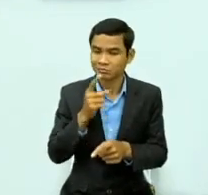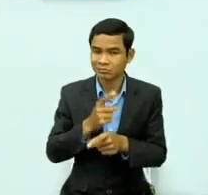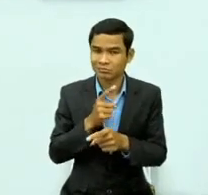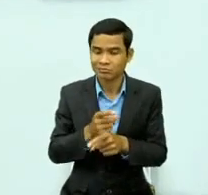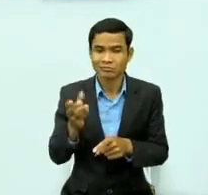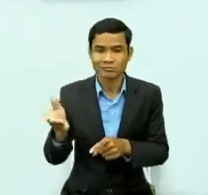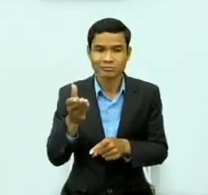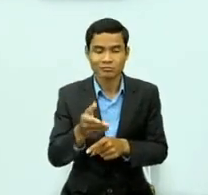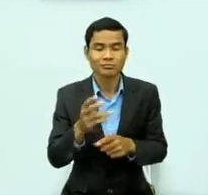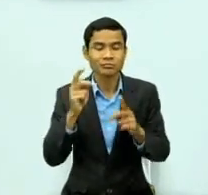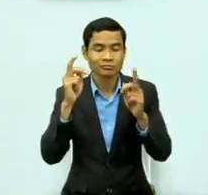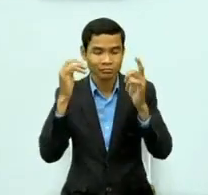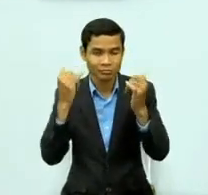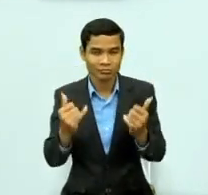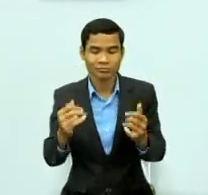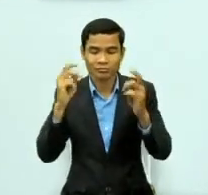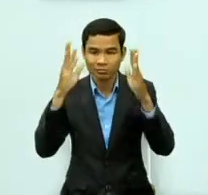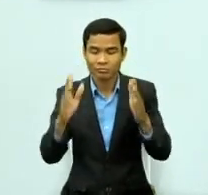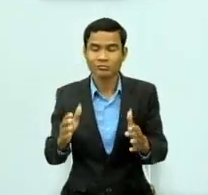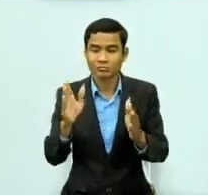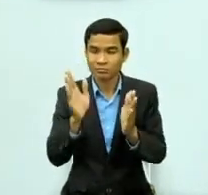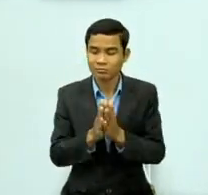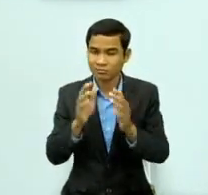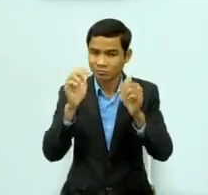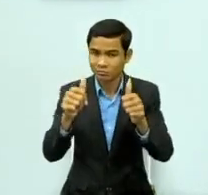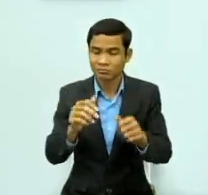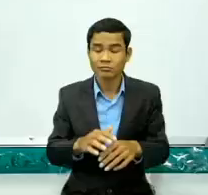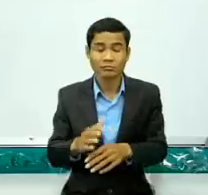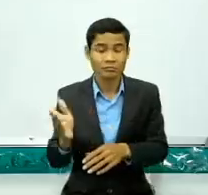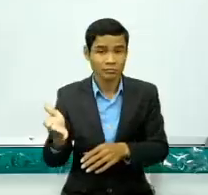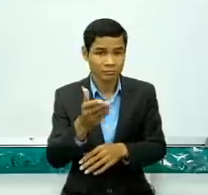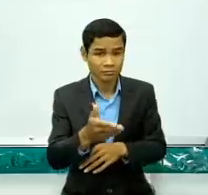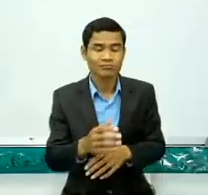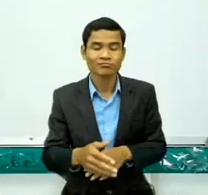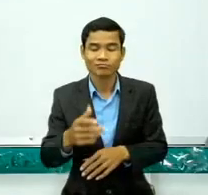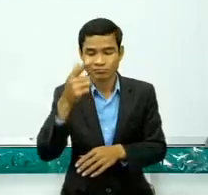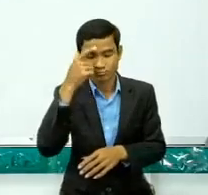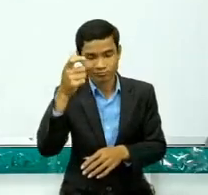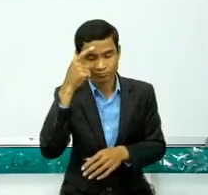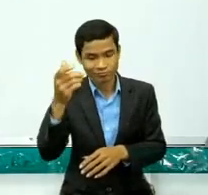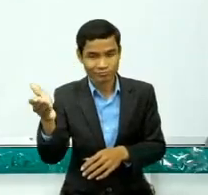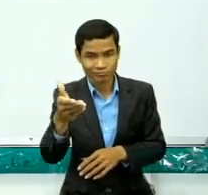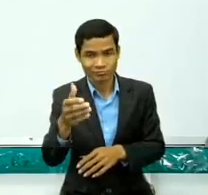ណោះឥឡូវអ្នកគ្រូតែដៃអស់ចាជូនកូនទាំងអស់គ្នាណាកូនកូនរបស់អ្នកគ្រូពិតជា